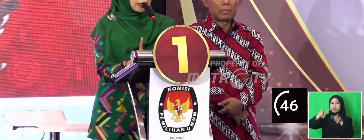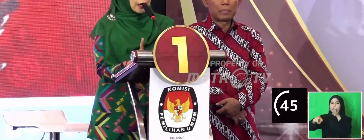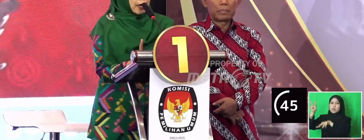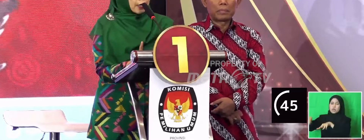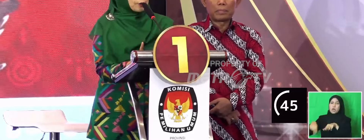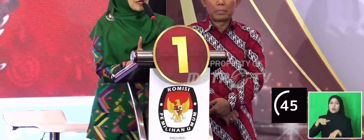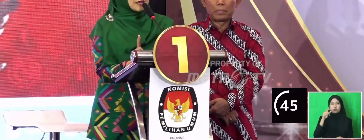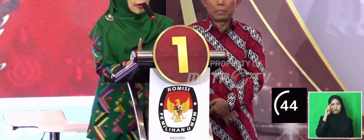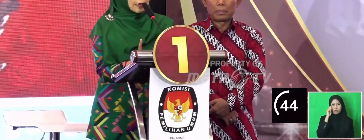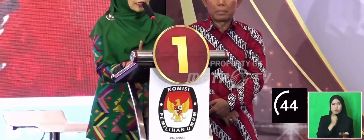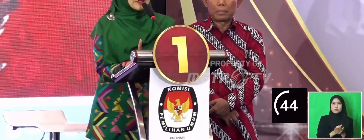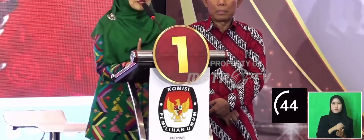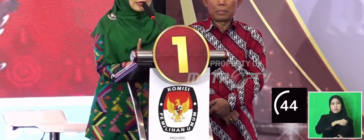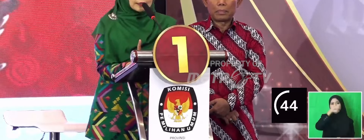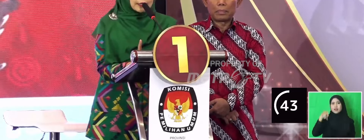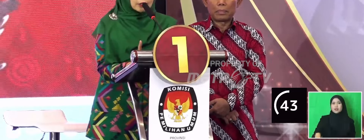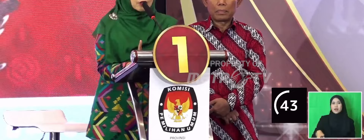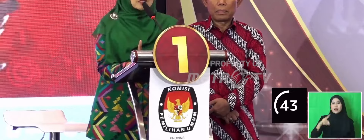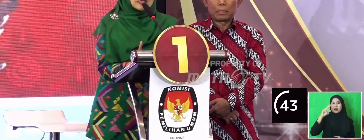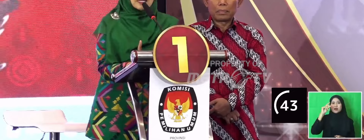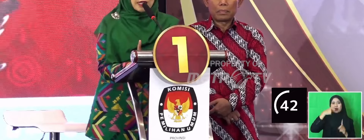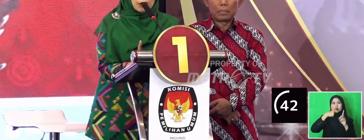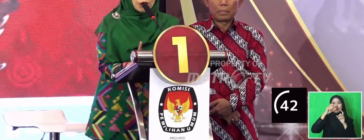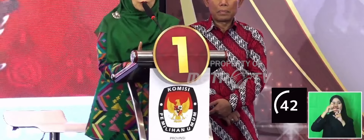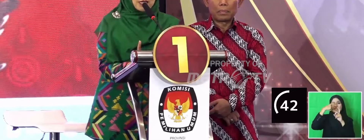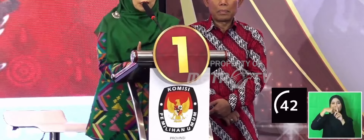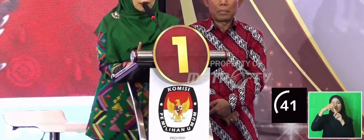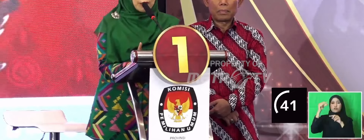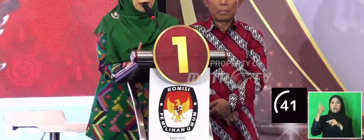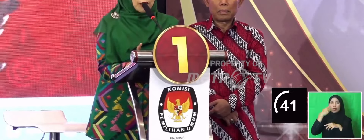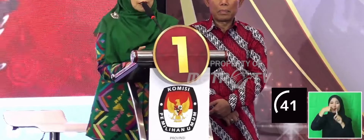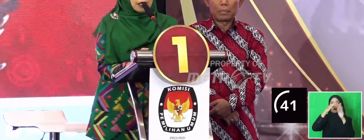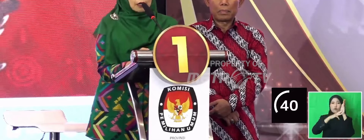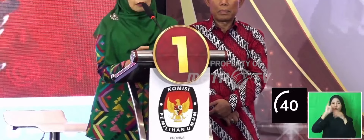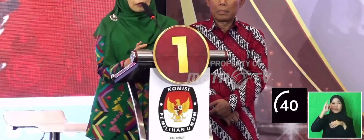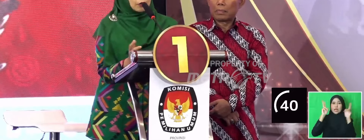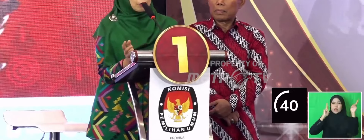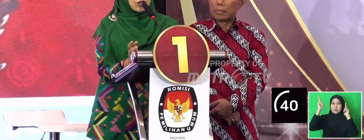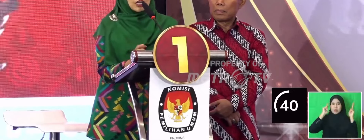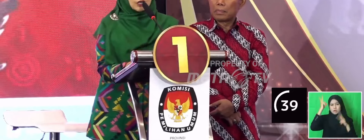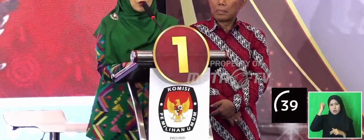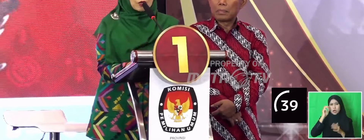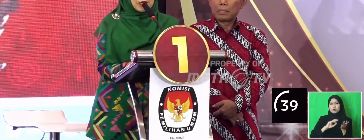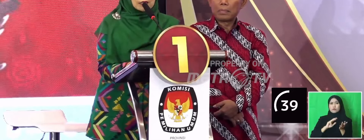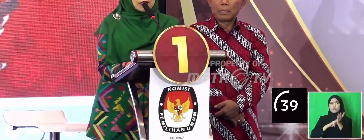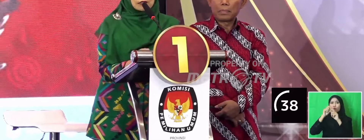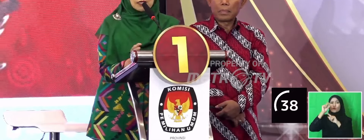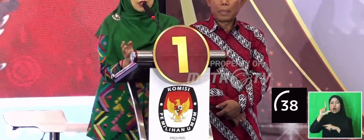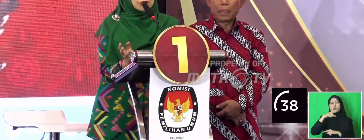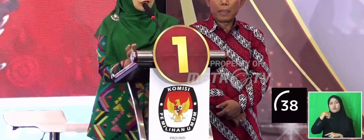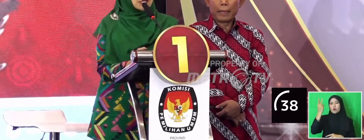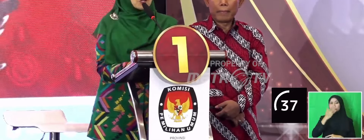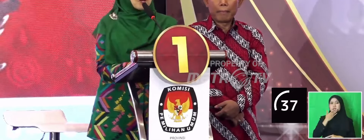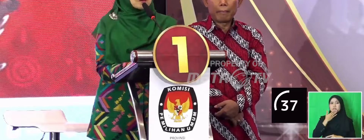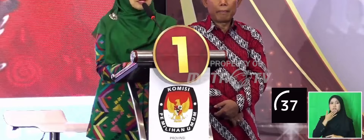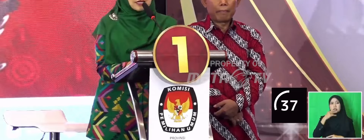mover atau penggerak daripada sektor real ekonomi NTB dengan e modal yang luar biasa desa